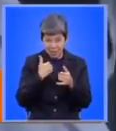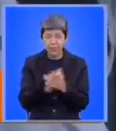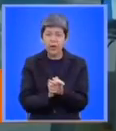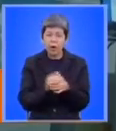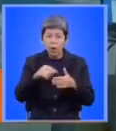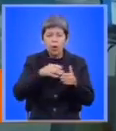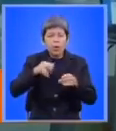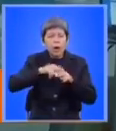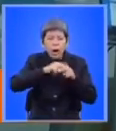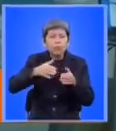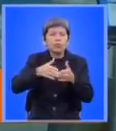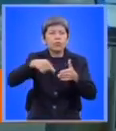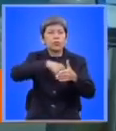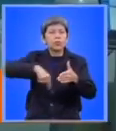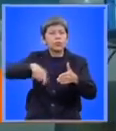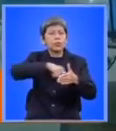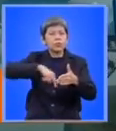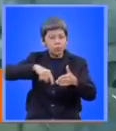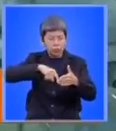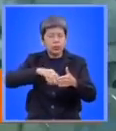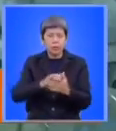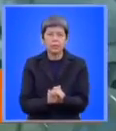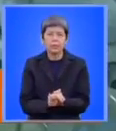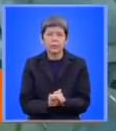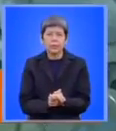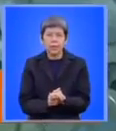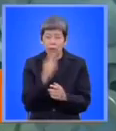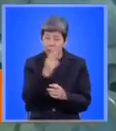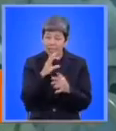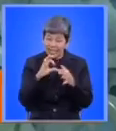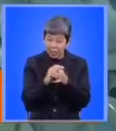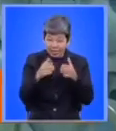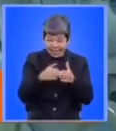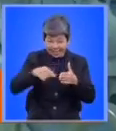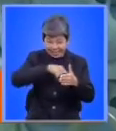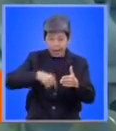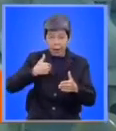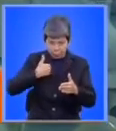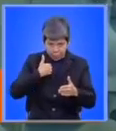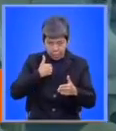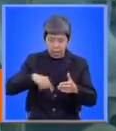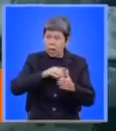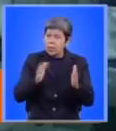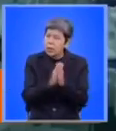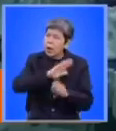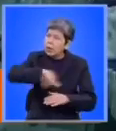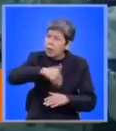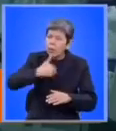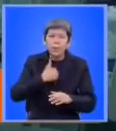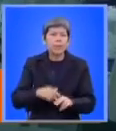ผู้โดยสารที่อยู่บนเรือลำนี้แล้วก็ในพื้นที่อื่นด้วยสำหรับพูดถึงเรื่องบนเรือก่อนนะครับมีผู้โดยสารแล้วก็ลูกเรือบนเรือลำนี้ทั้งหมดเนี่